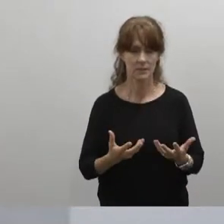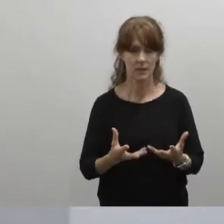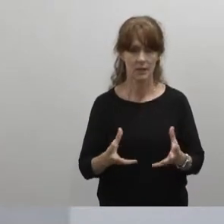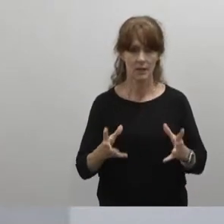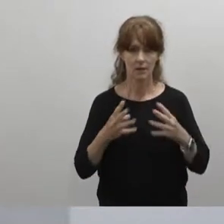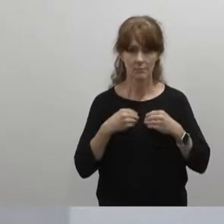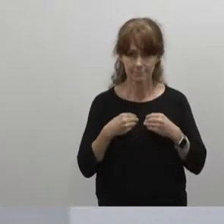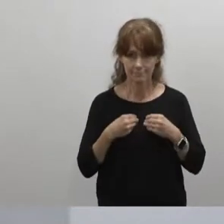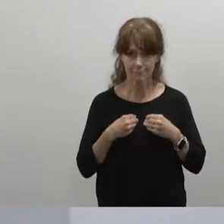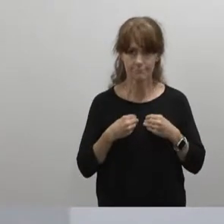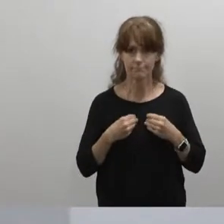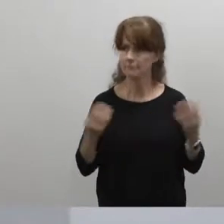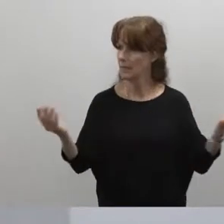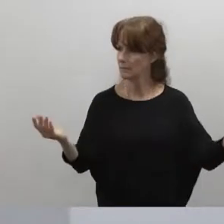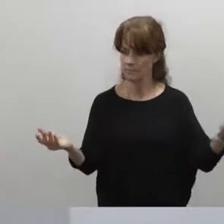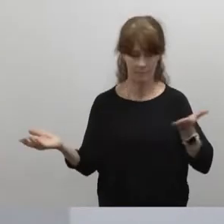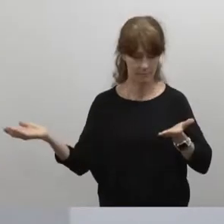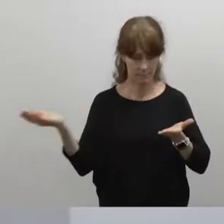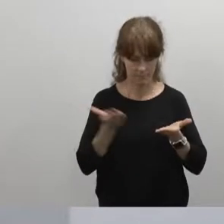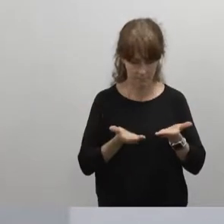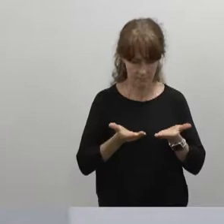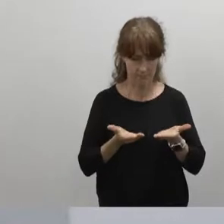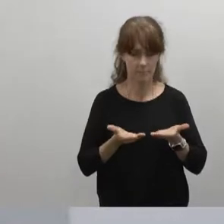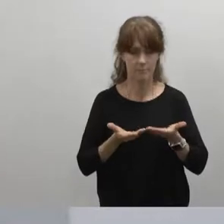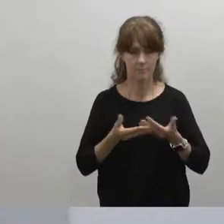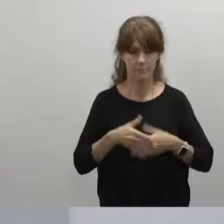về không đậm nạc cao đại dương